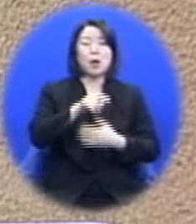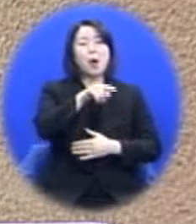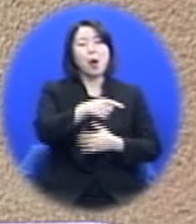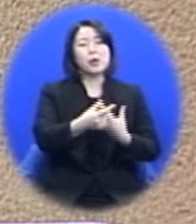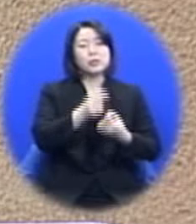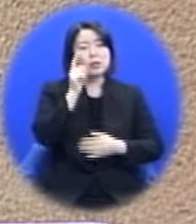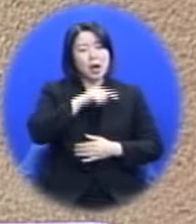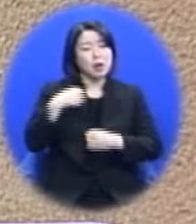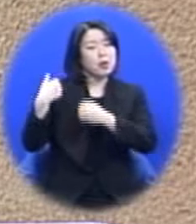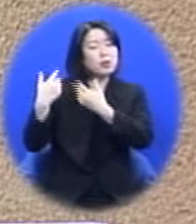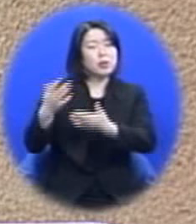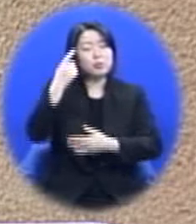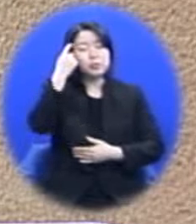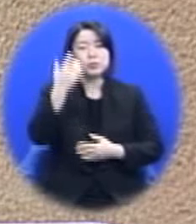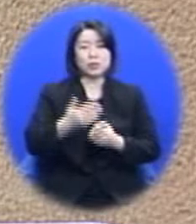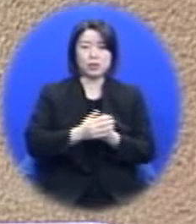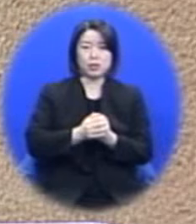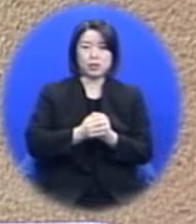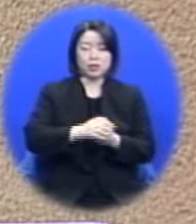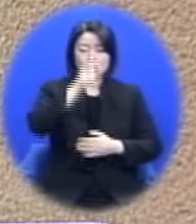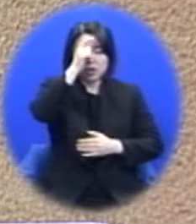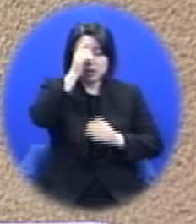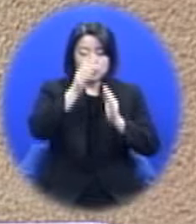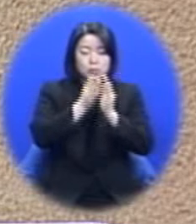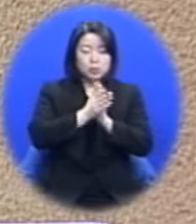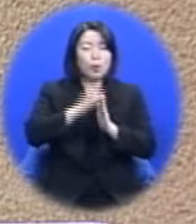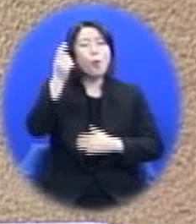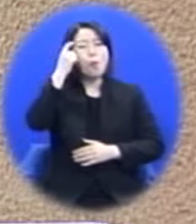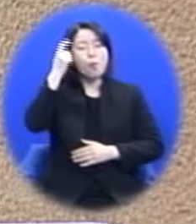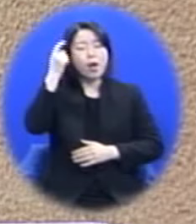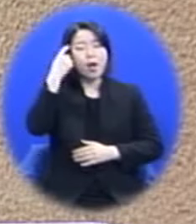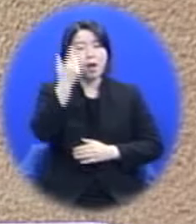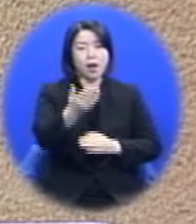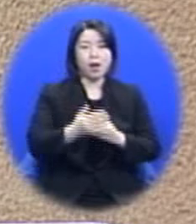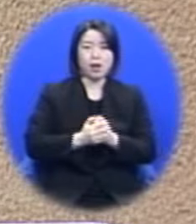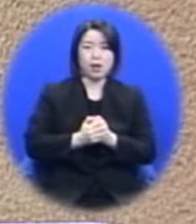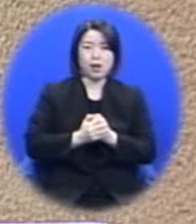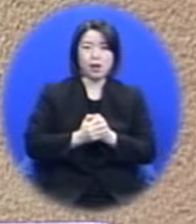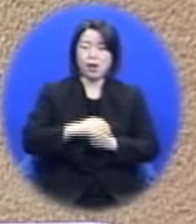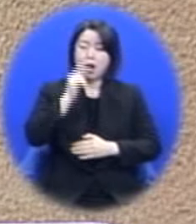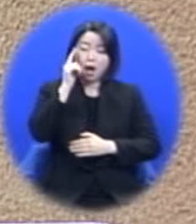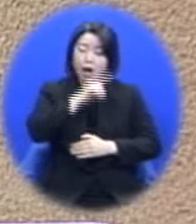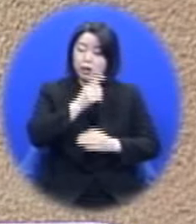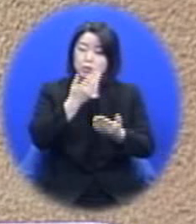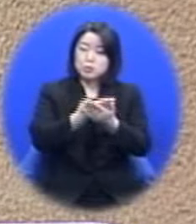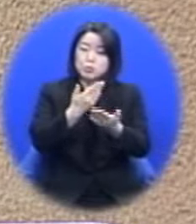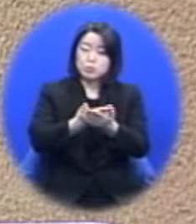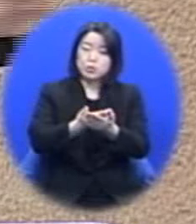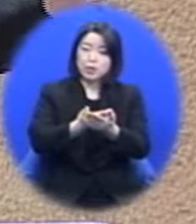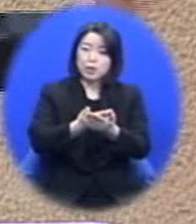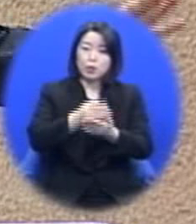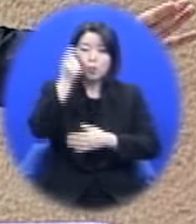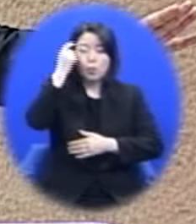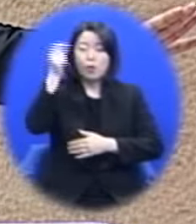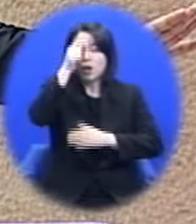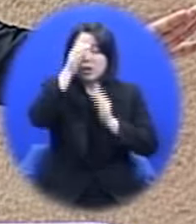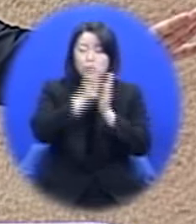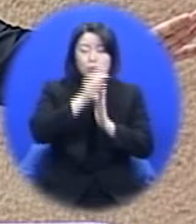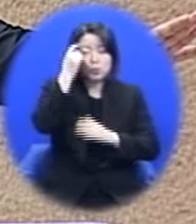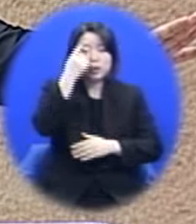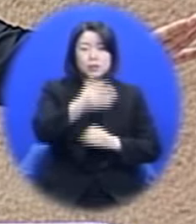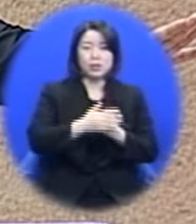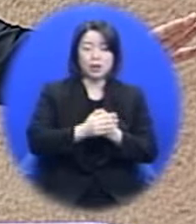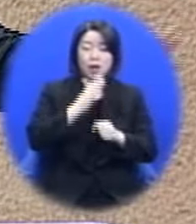내버려 두시느냐? 기도는 왜 하라고 하시냐? 악에서 우리를 구원해 달라고. 하나님이 악을 제거해 버리시면